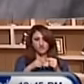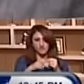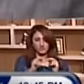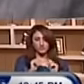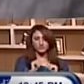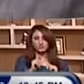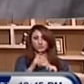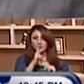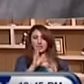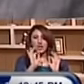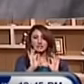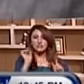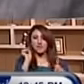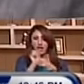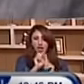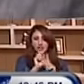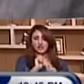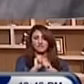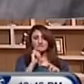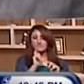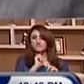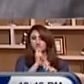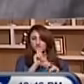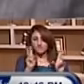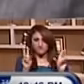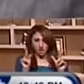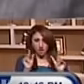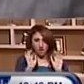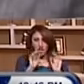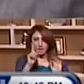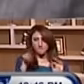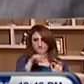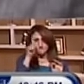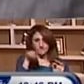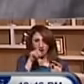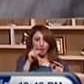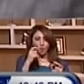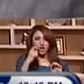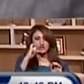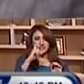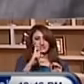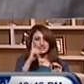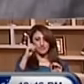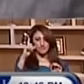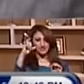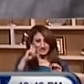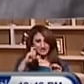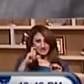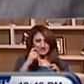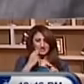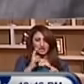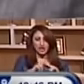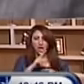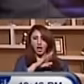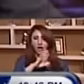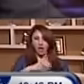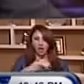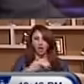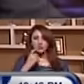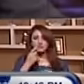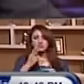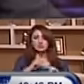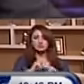عالميه. احنا هدفنا فيها انها ما تبقاش قناه عالميه، احنا هدفنا تبقى زي المحور زي سي بي سي وزي كل القنوات الثانيه. فاقترحت عليهم انها طب نخليها